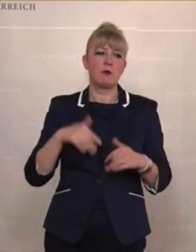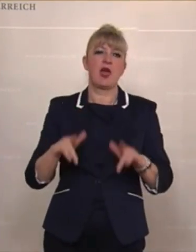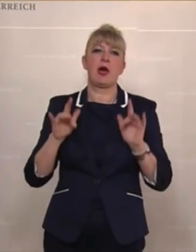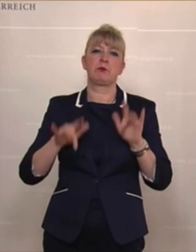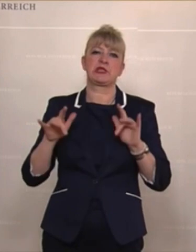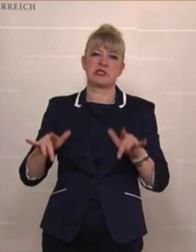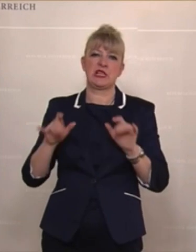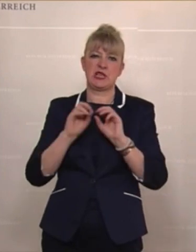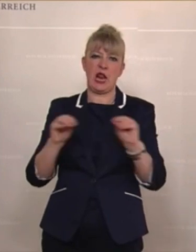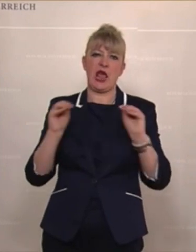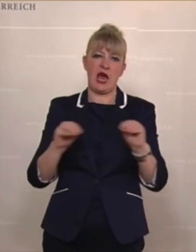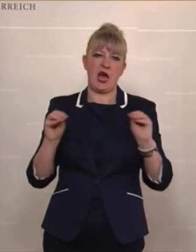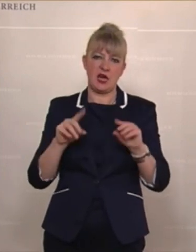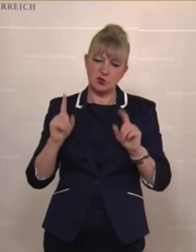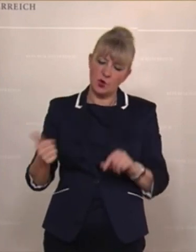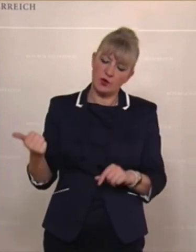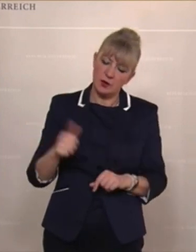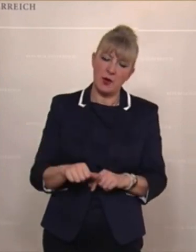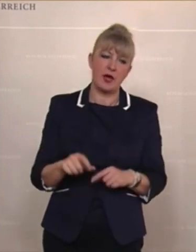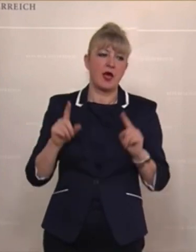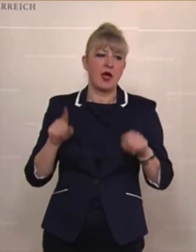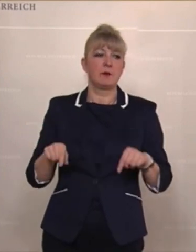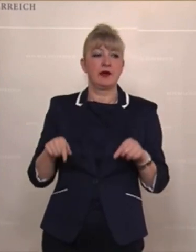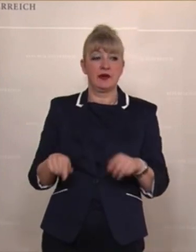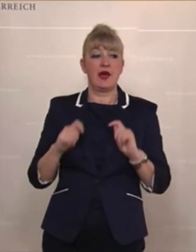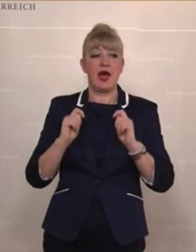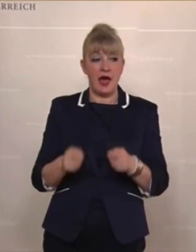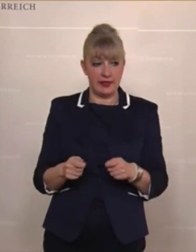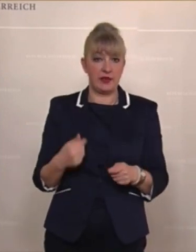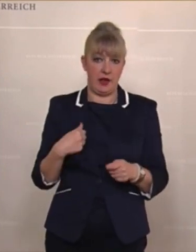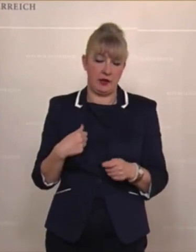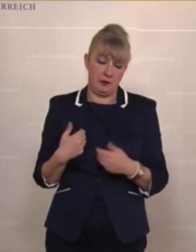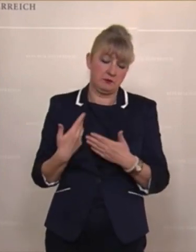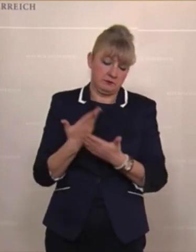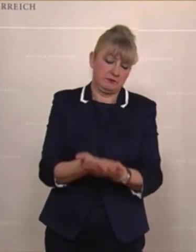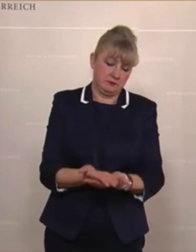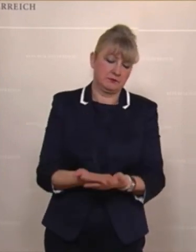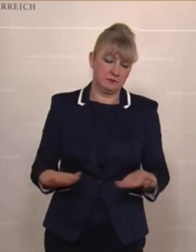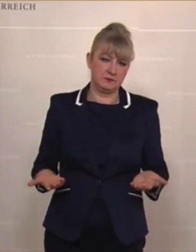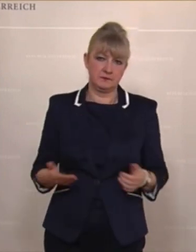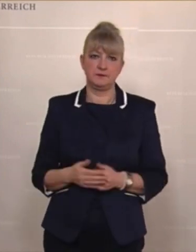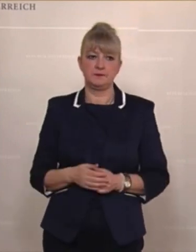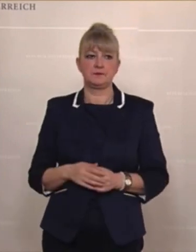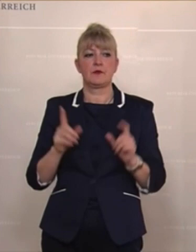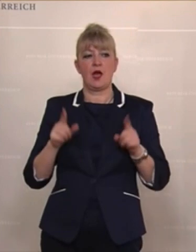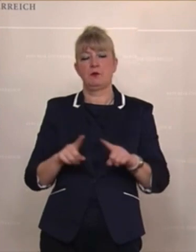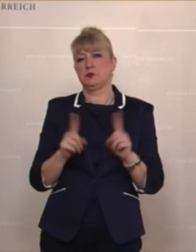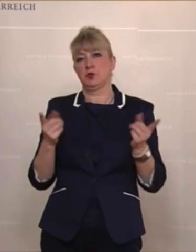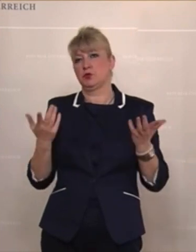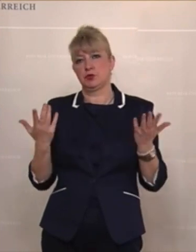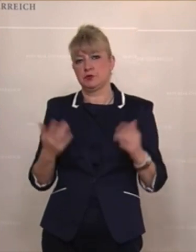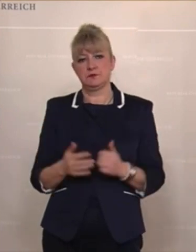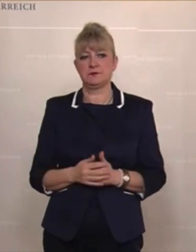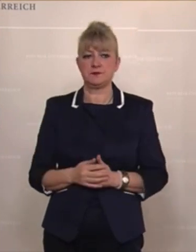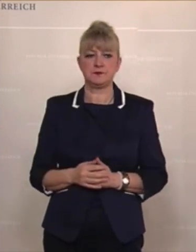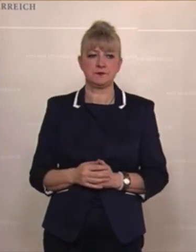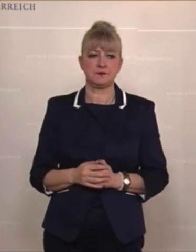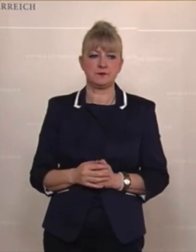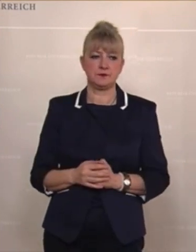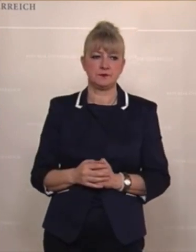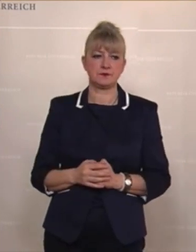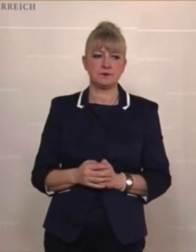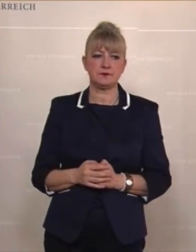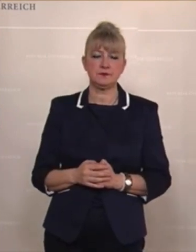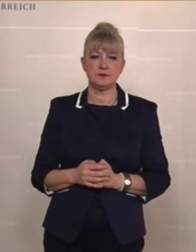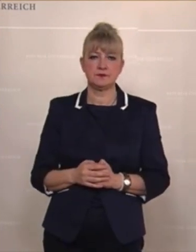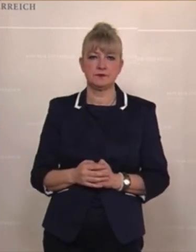Präsenzlehre ermöglicht werden soll. Auch auf diesem Antrag gehen wir mit. Aber sonst,